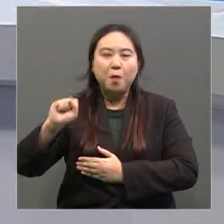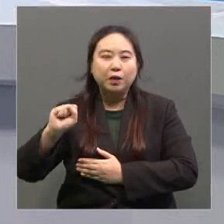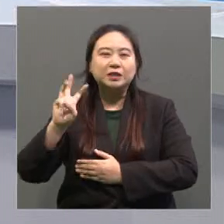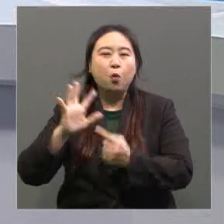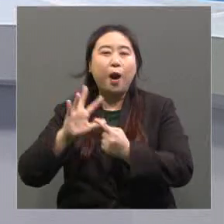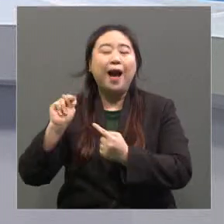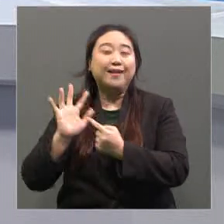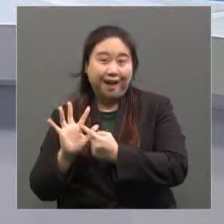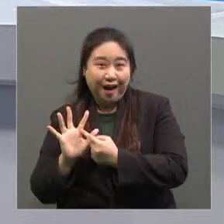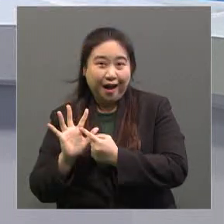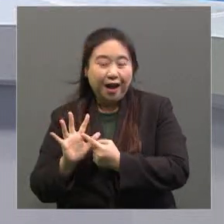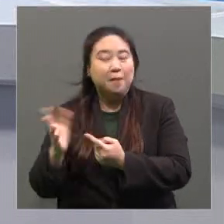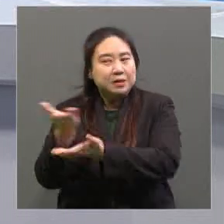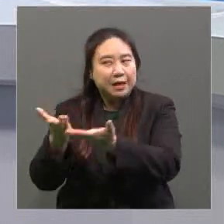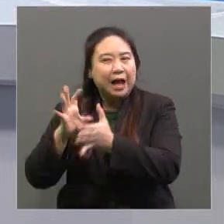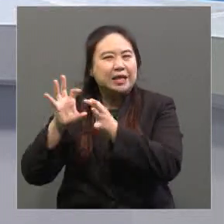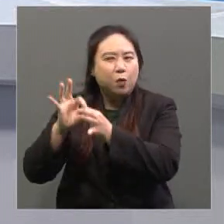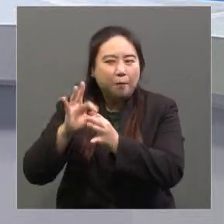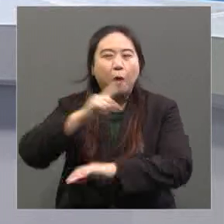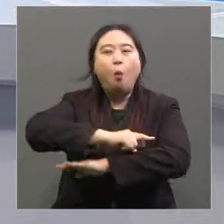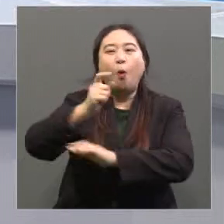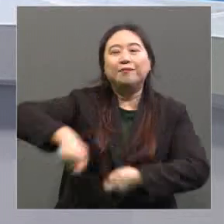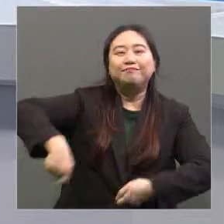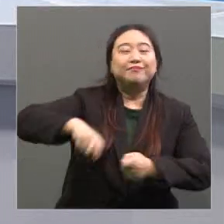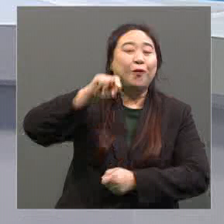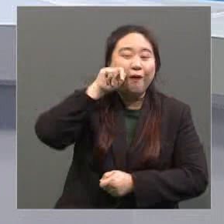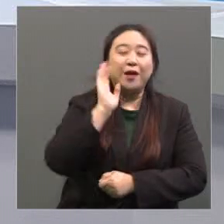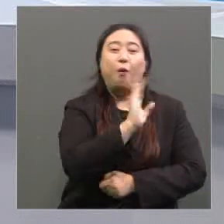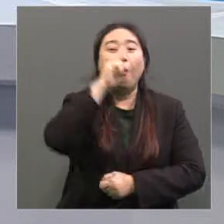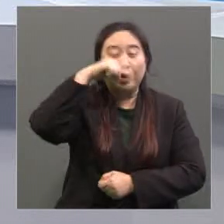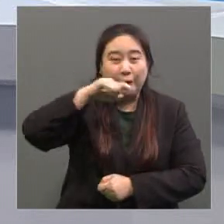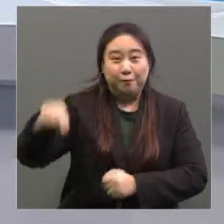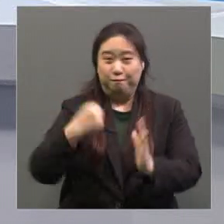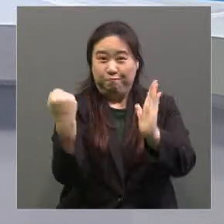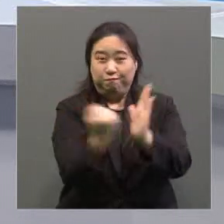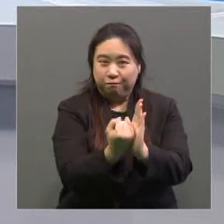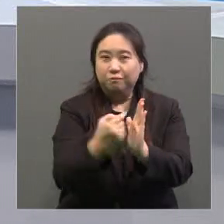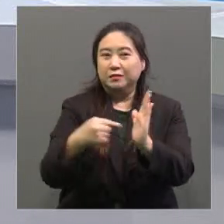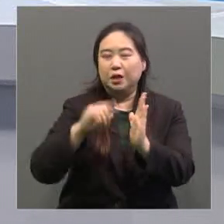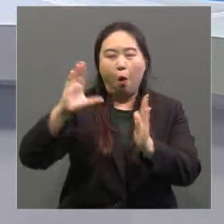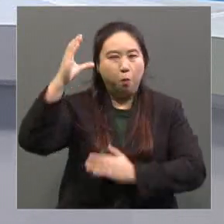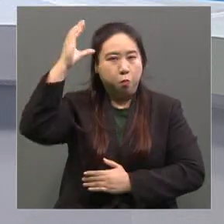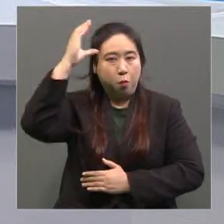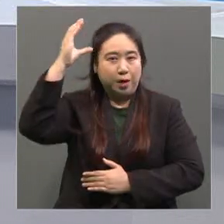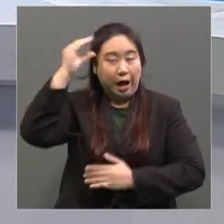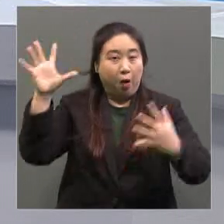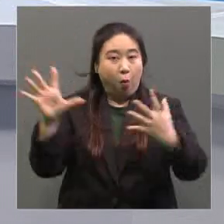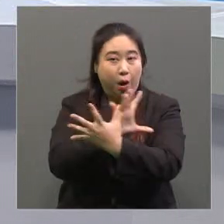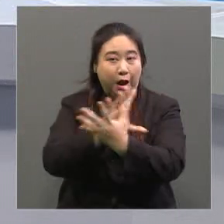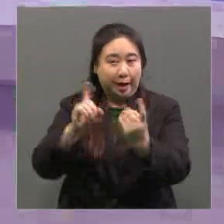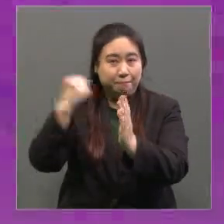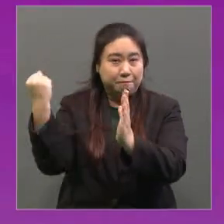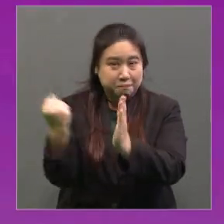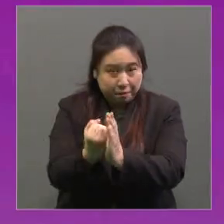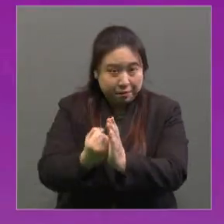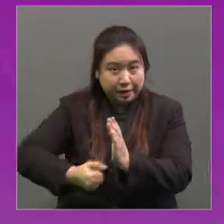การพิจารณาเรื่องของวันสงกรานต์ในประเทศไทยประเพณีปีใหม่ไทยนี่แค่ะว่าจะได้ขึ้นทะเบียนเป็นรายการมรดกภูมิปัญญาทางวัฒนธรรมของ